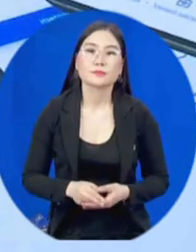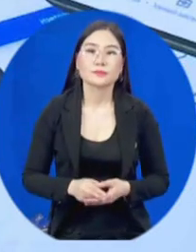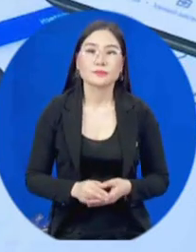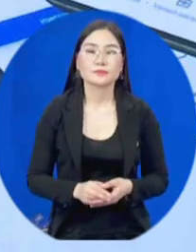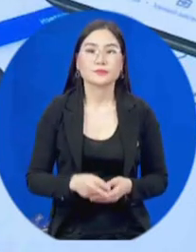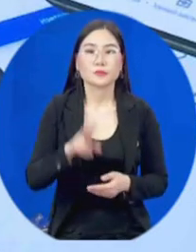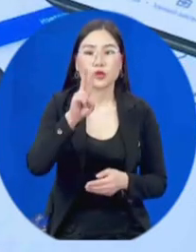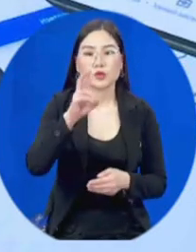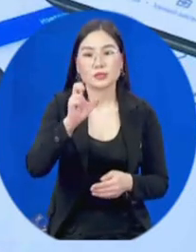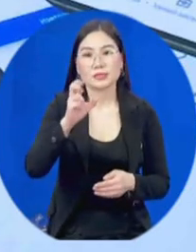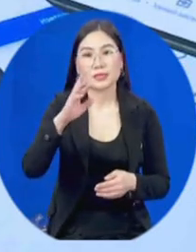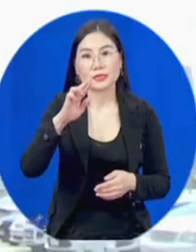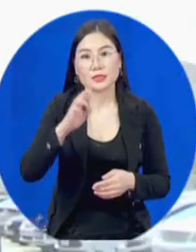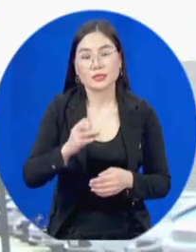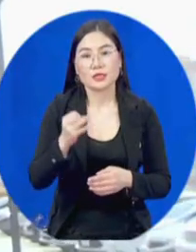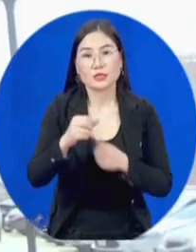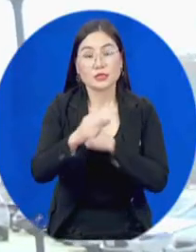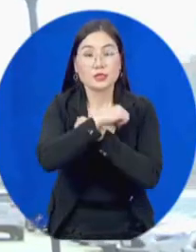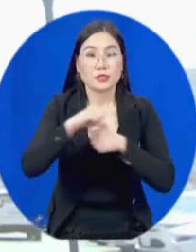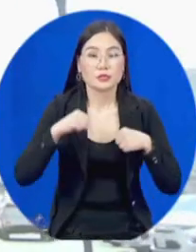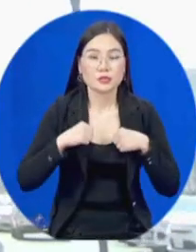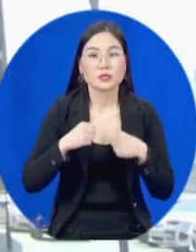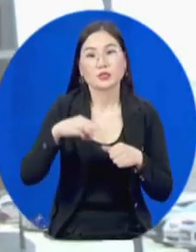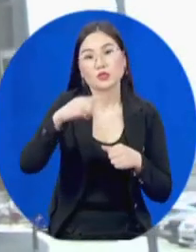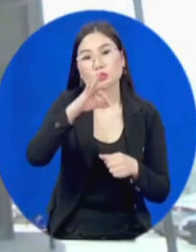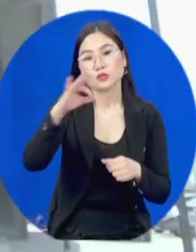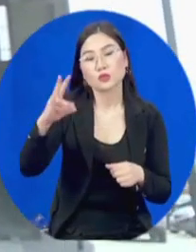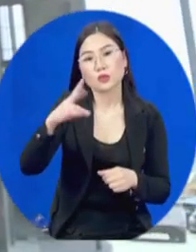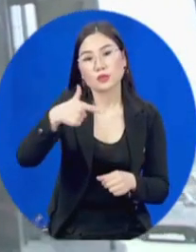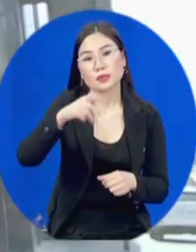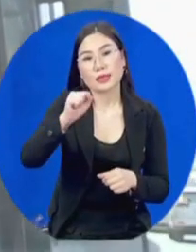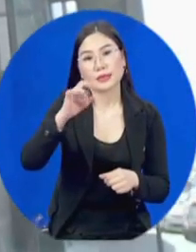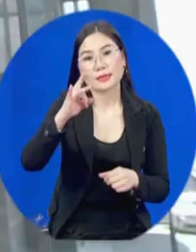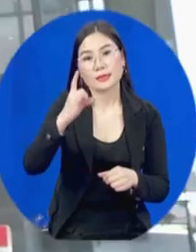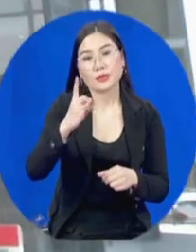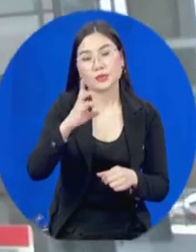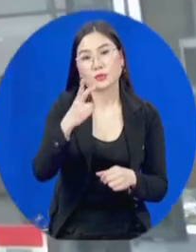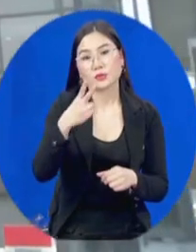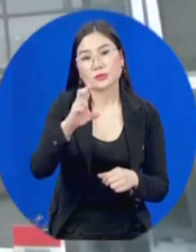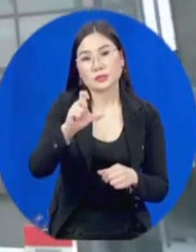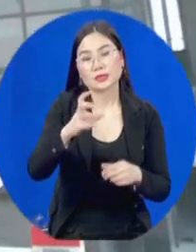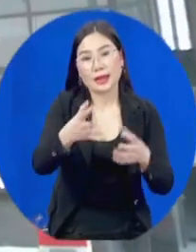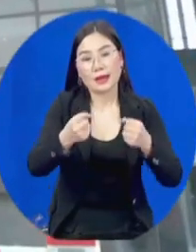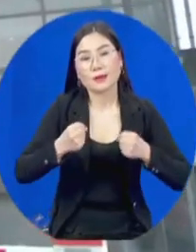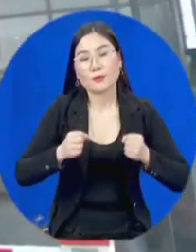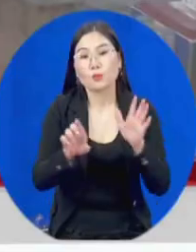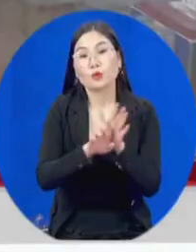байна. За мөн гадаадд байгаа Монголын иргэд ч бас цахимаар тоон гарын үсгээ авах боломжтой.